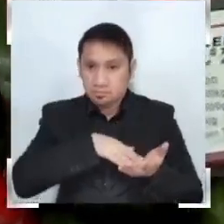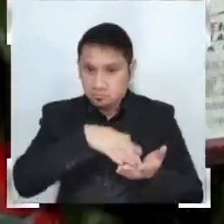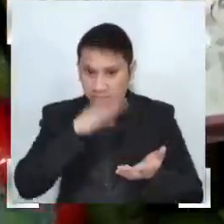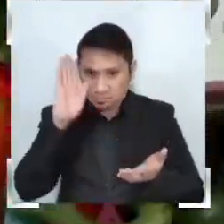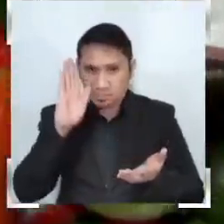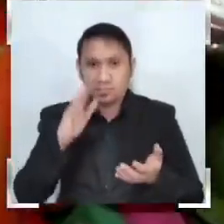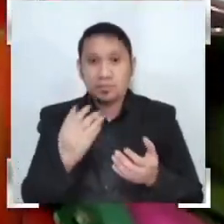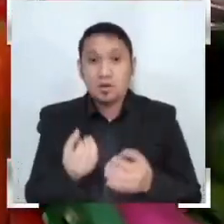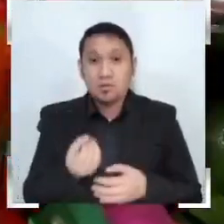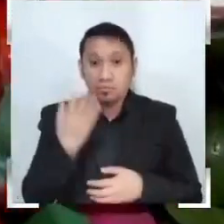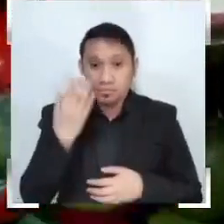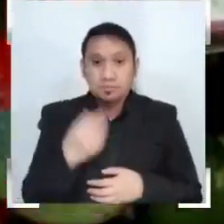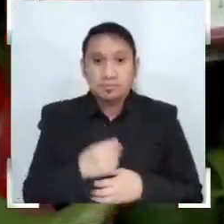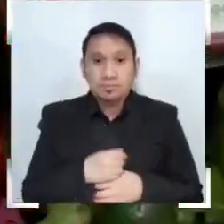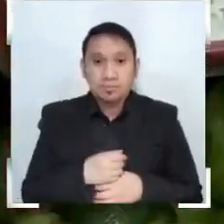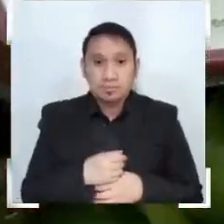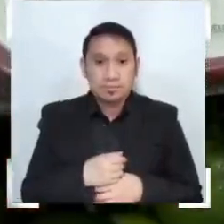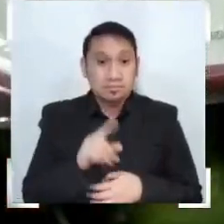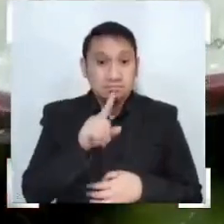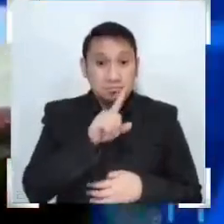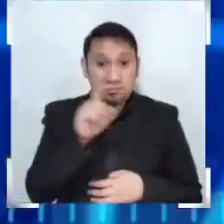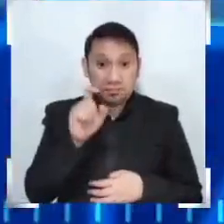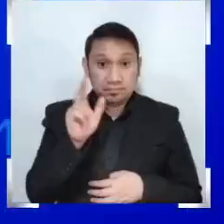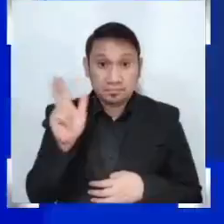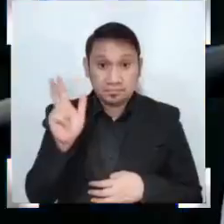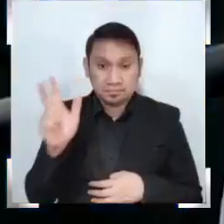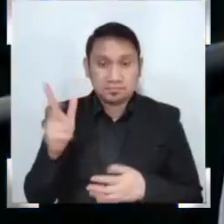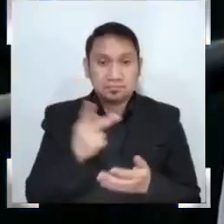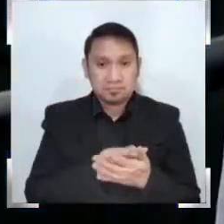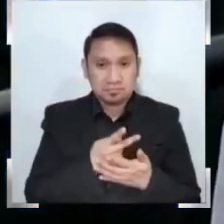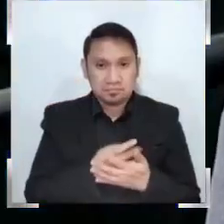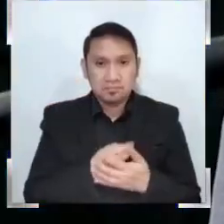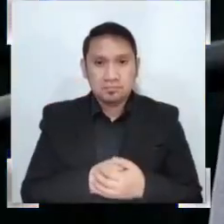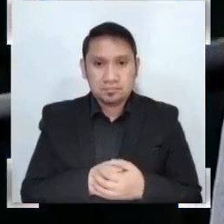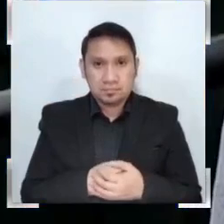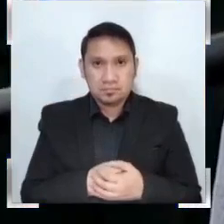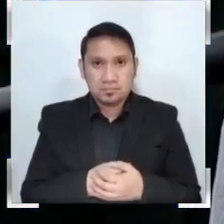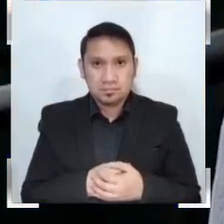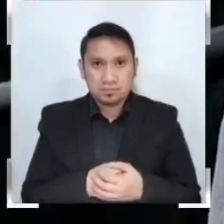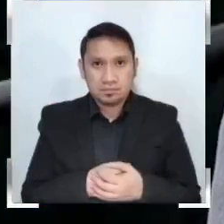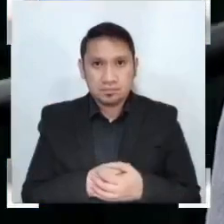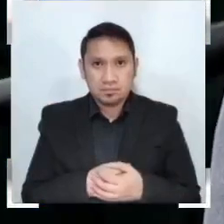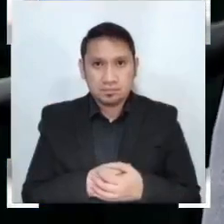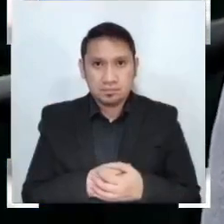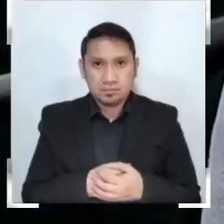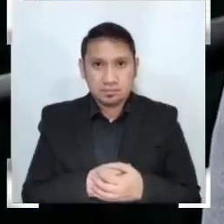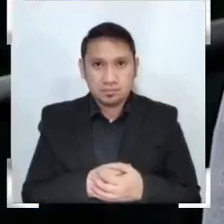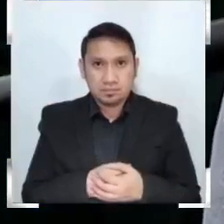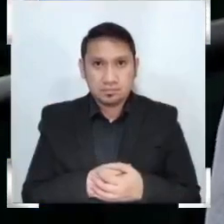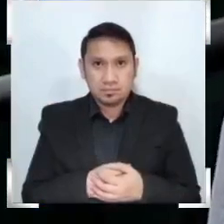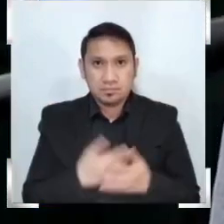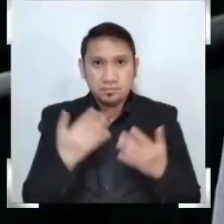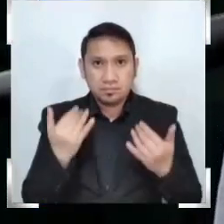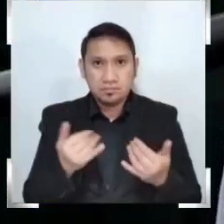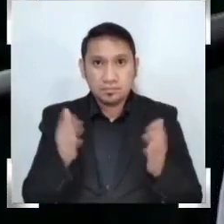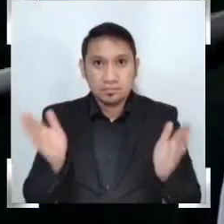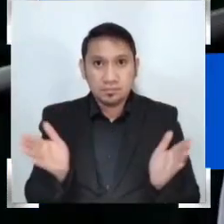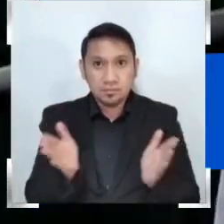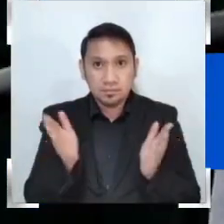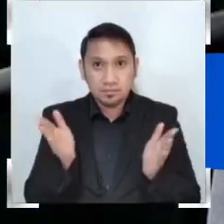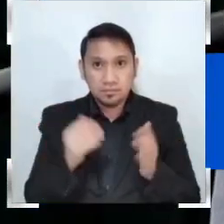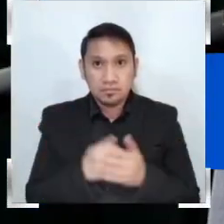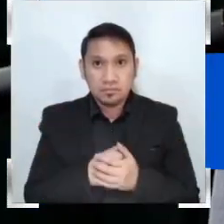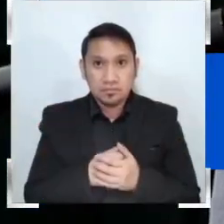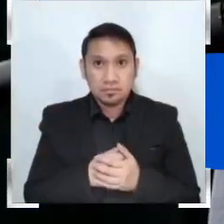ng humigit kumulang 130 pesos. What we are looking at is first to encourage more white onion